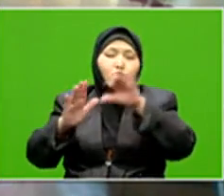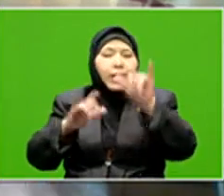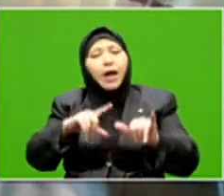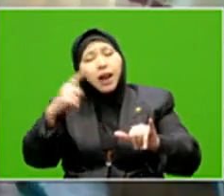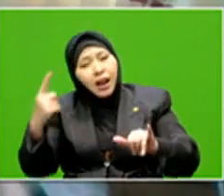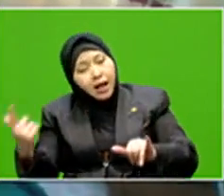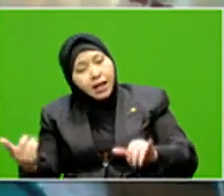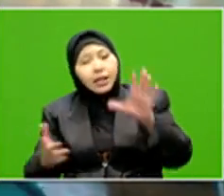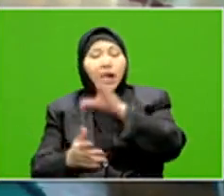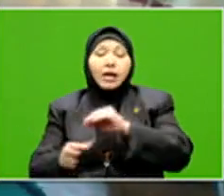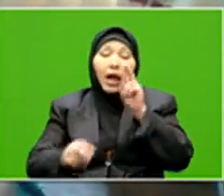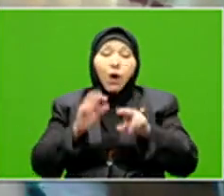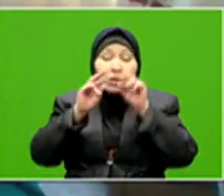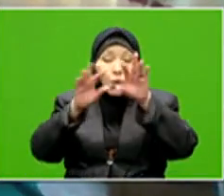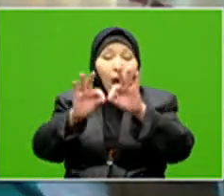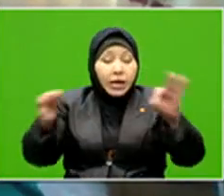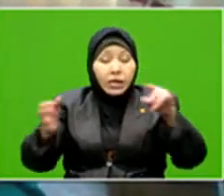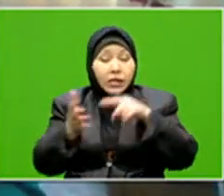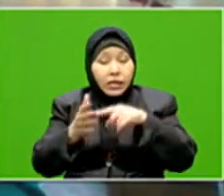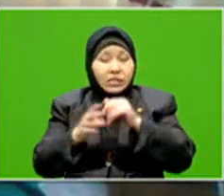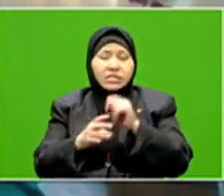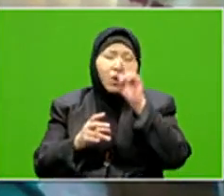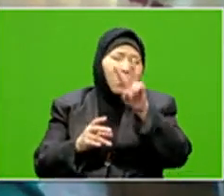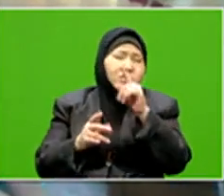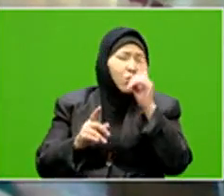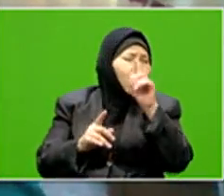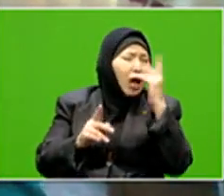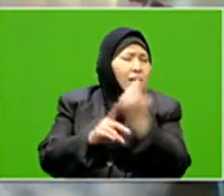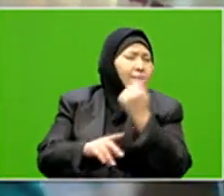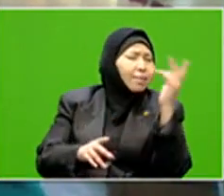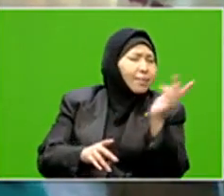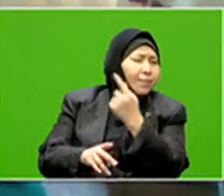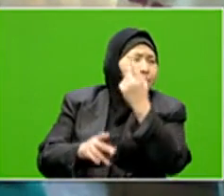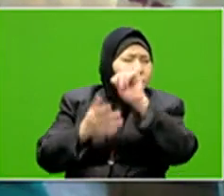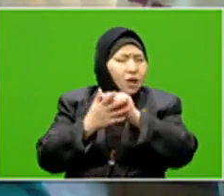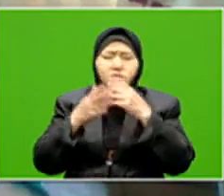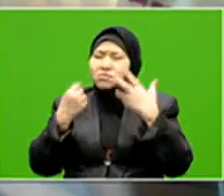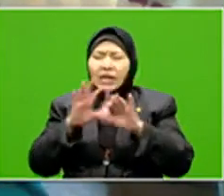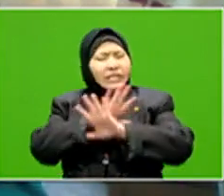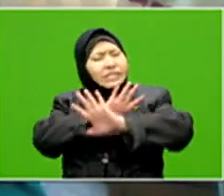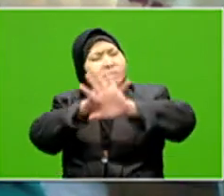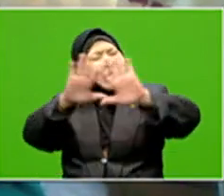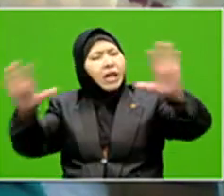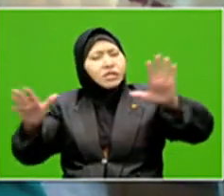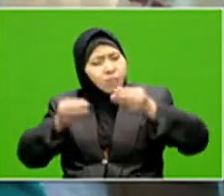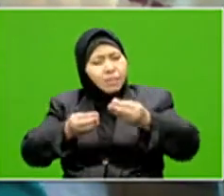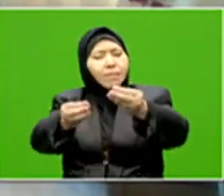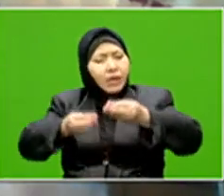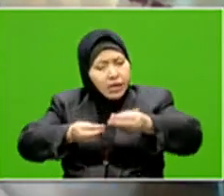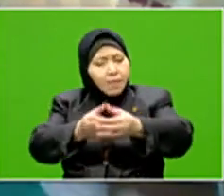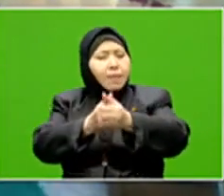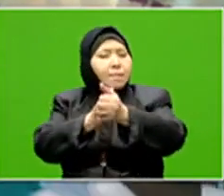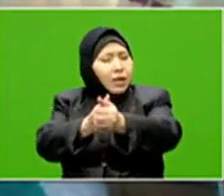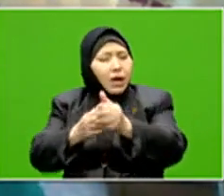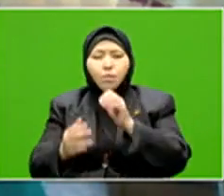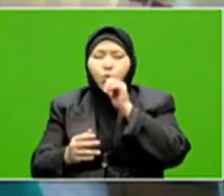Dan ayat ni kalau dilihat secara sekali imbas, memangnya ianya merupakan ayat yang jelas lagi bersuluk, memberikan bimbingan dan juga panduan bukan takat